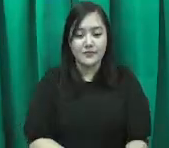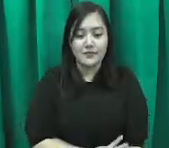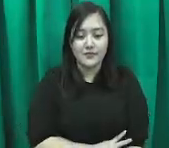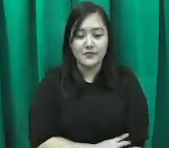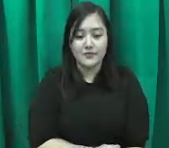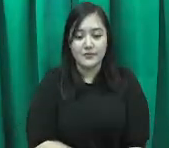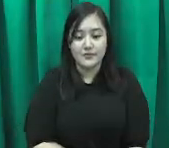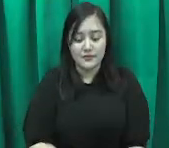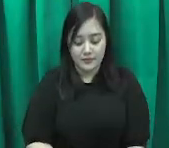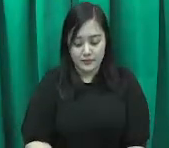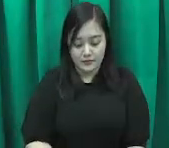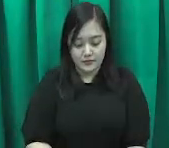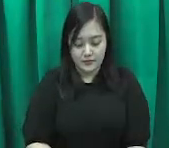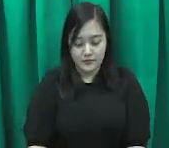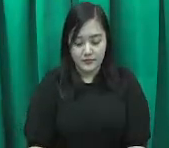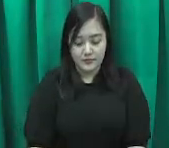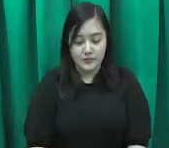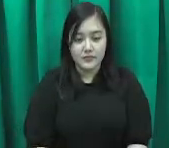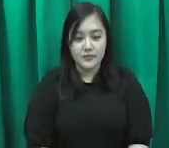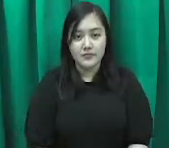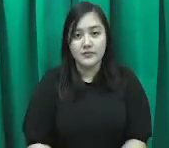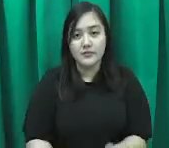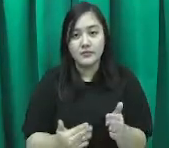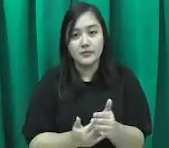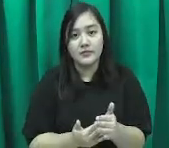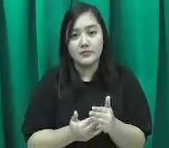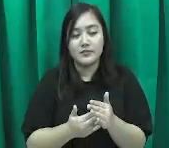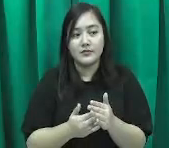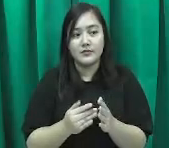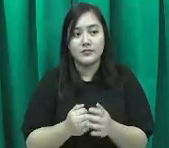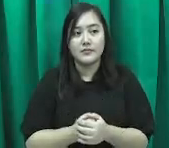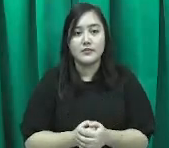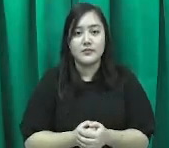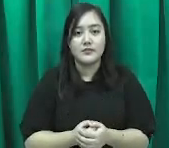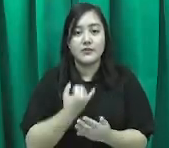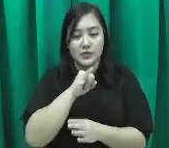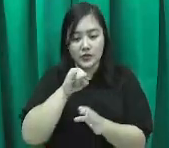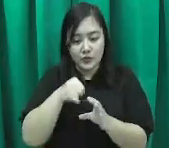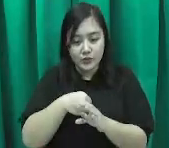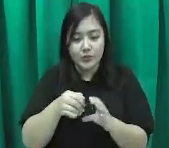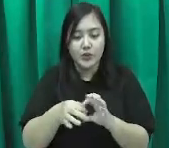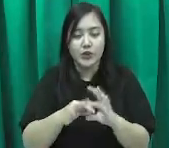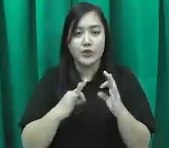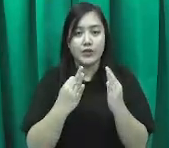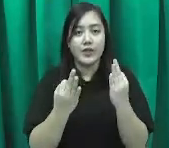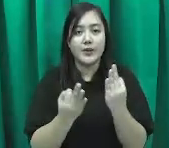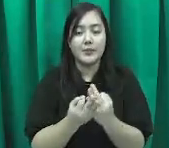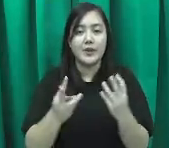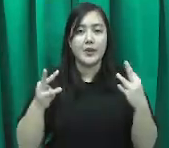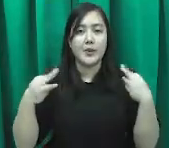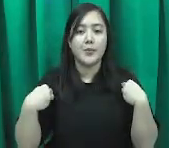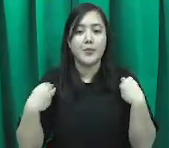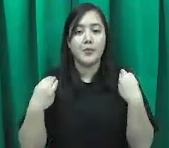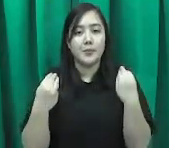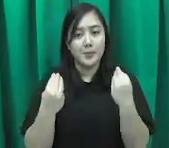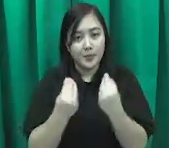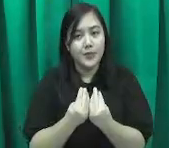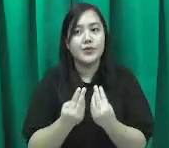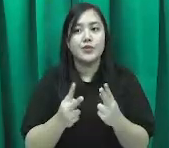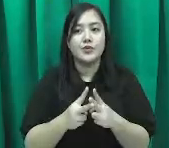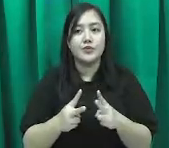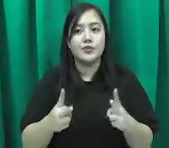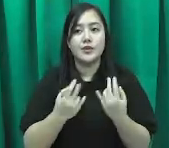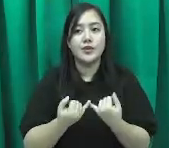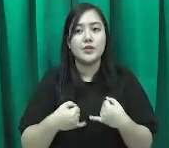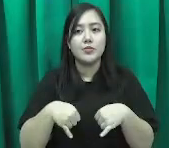Kaya po, dapat natin, ano, yung involvement ng bawat isa ay napakahalaga. Yes, sir. Yes. Involvement ng bawat isa sa pamilya. Para saka sumunod